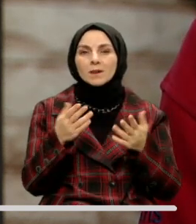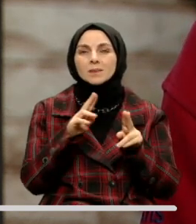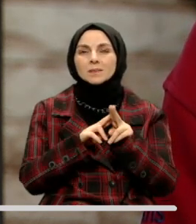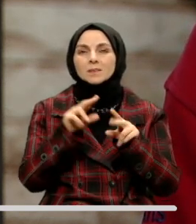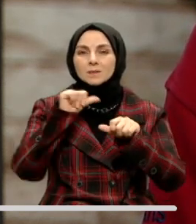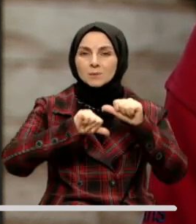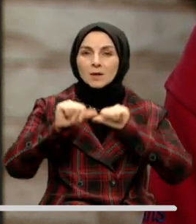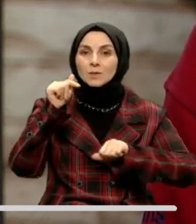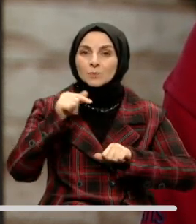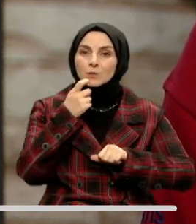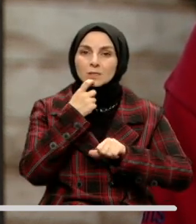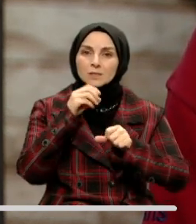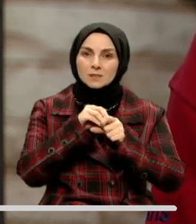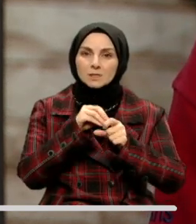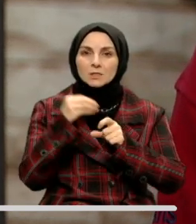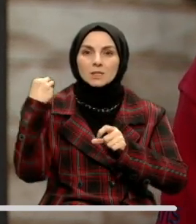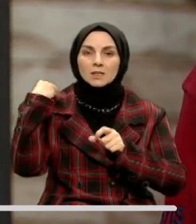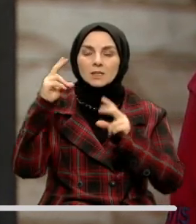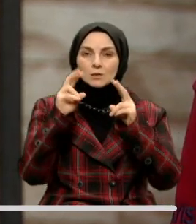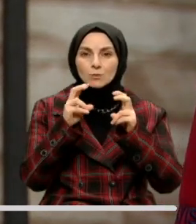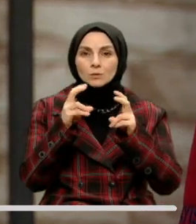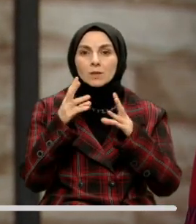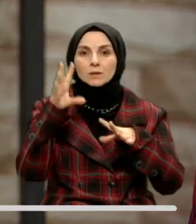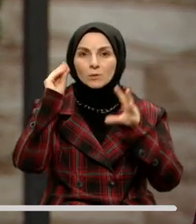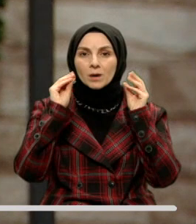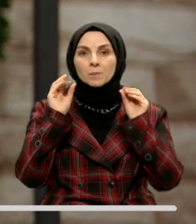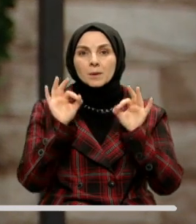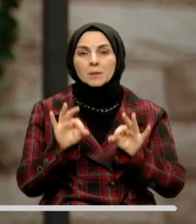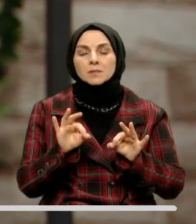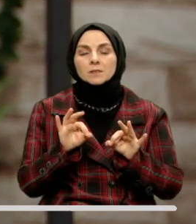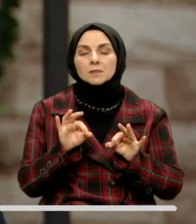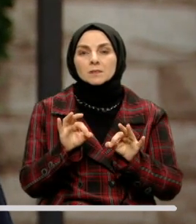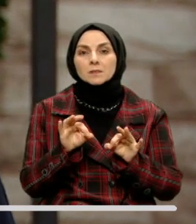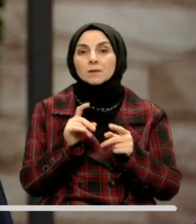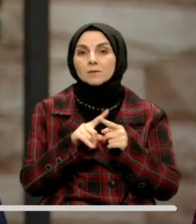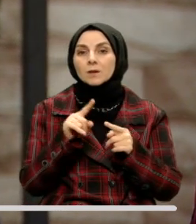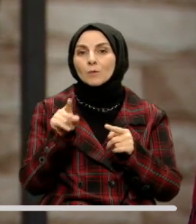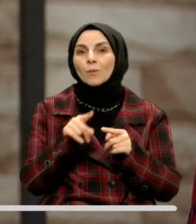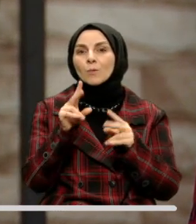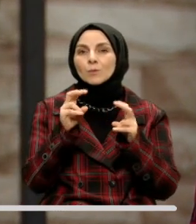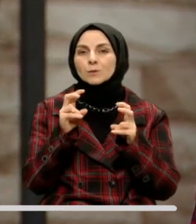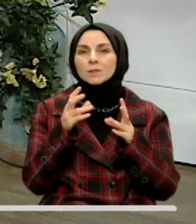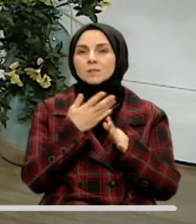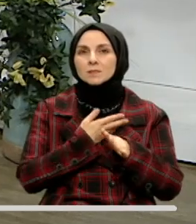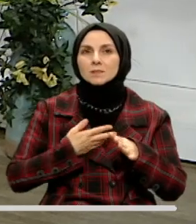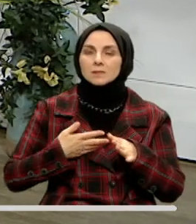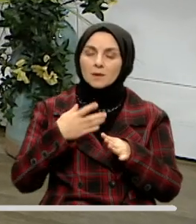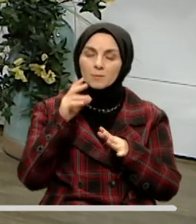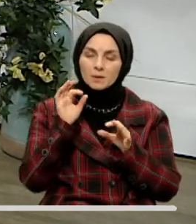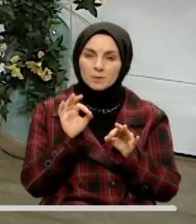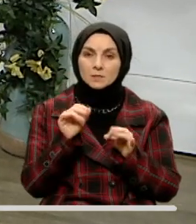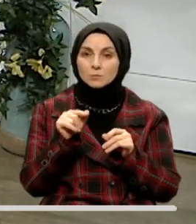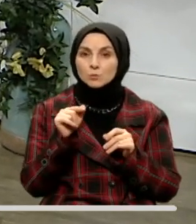sene daha yeni konular görmeye başladıkça daha çok yani... İçli dışlı olmaya başladım. Süper. Aslında bu soruyu şunun için